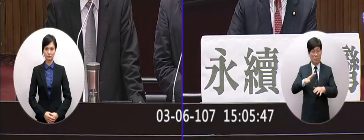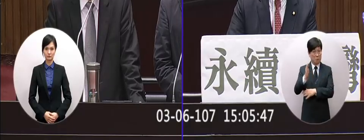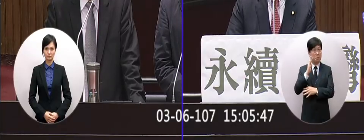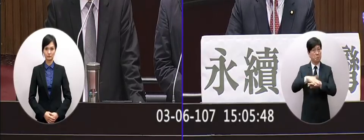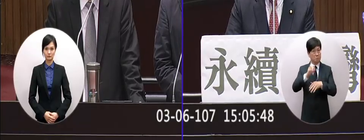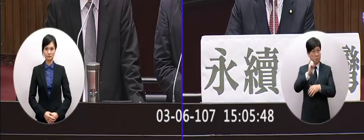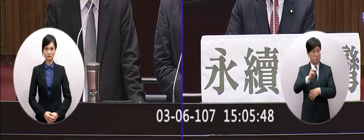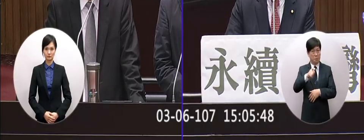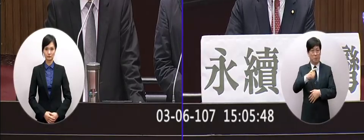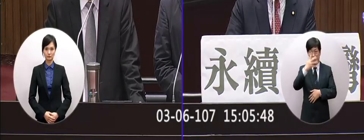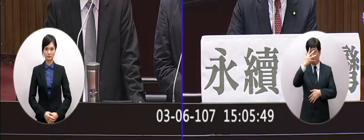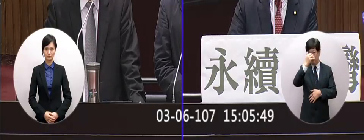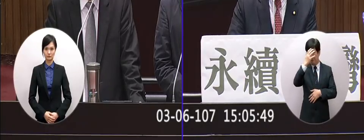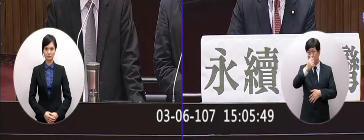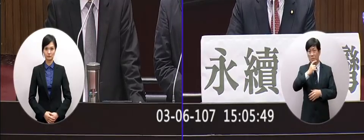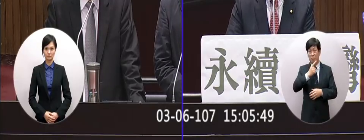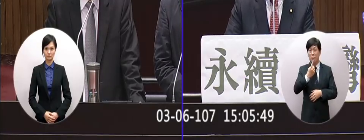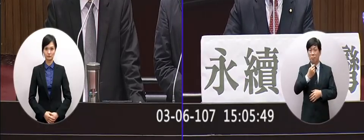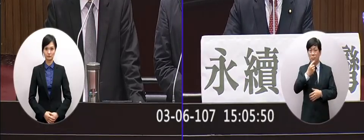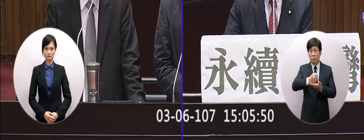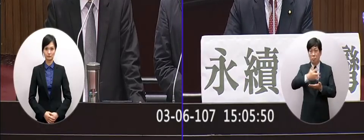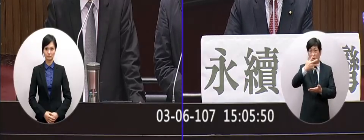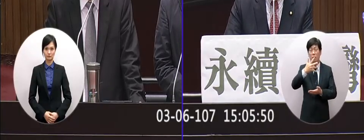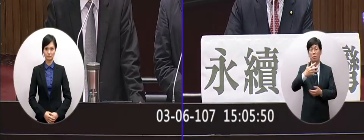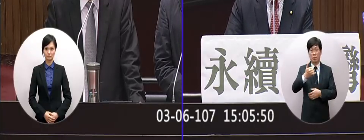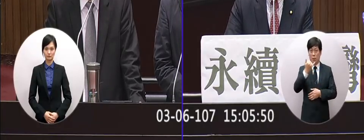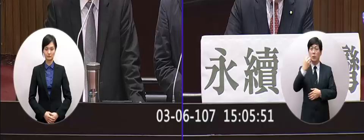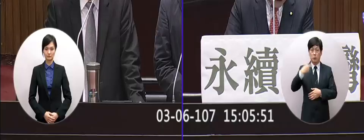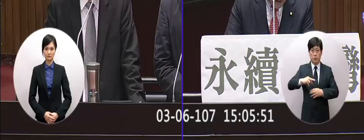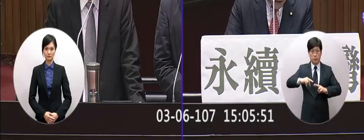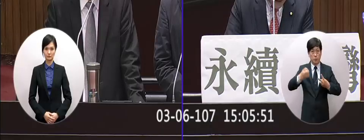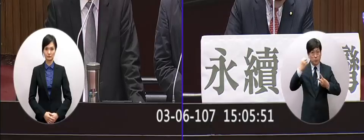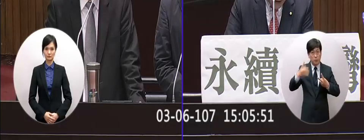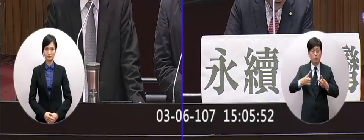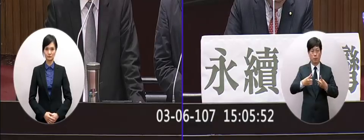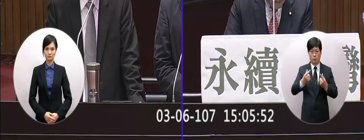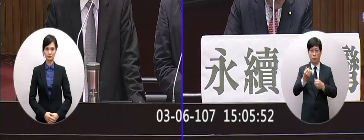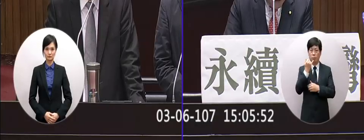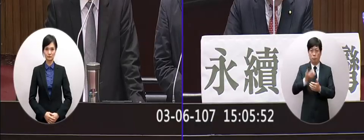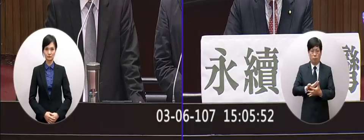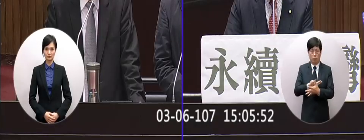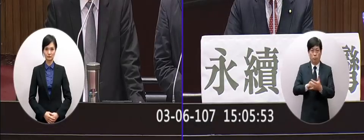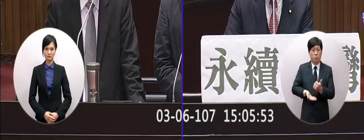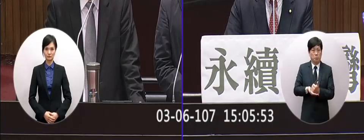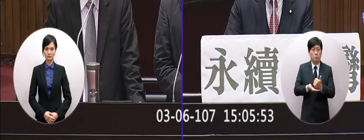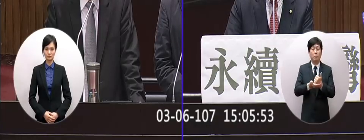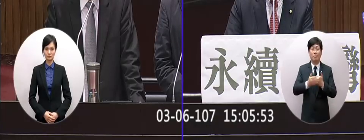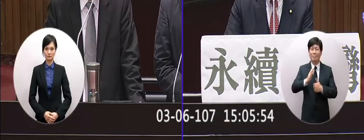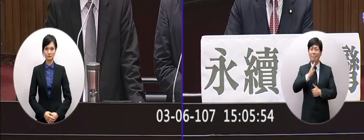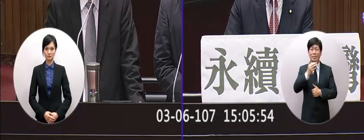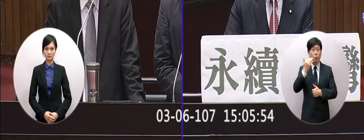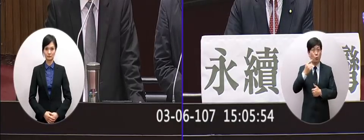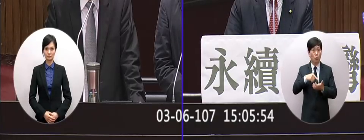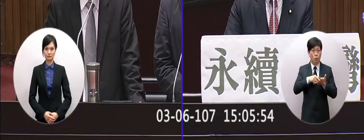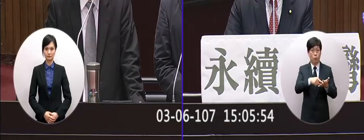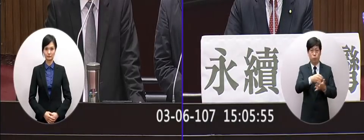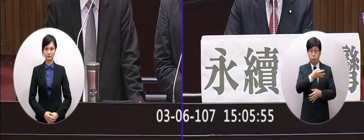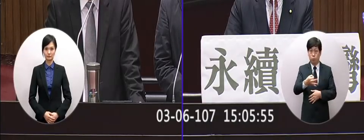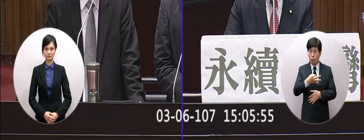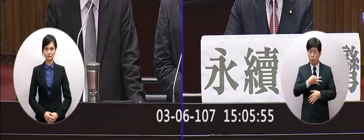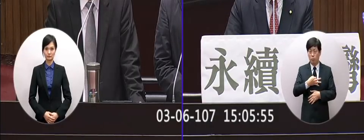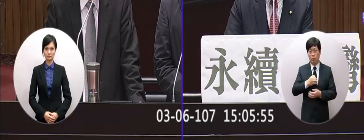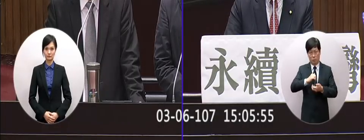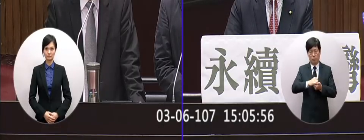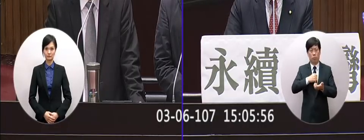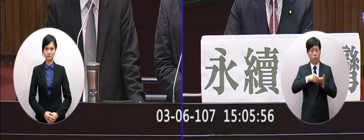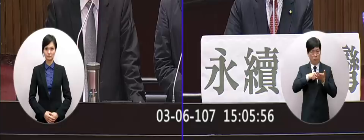你居住的房子是不安全的，但是可以重建，也可以得到奖励。但是你要得到这些奖励，你必须